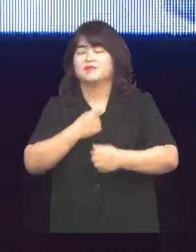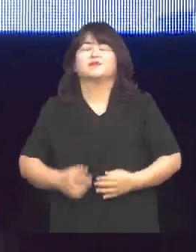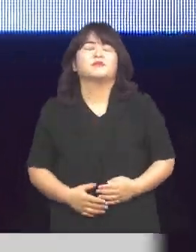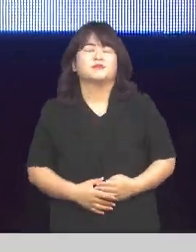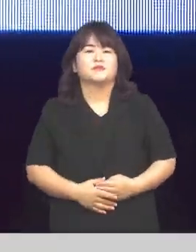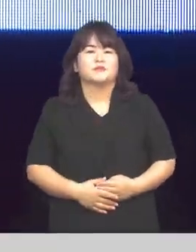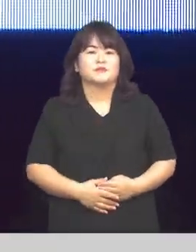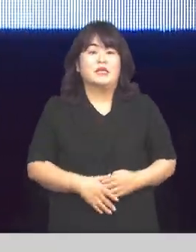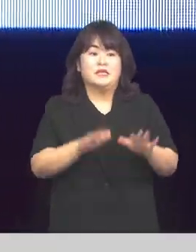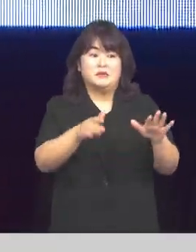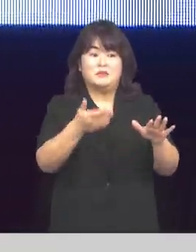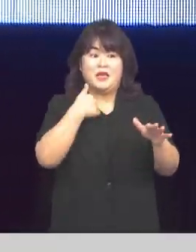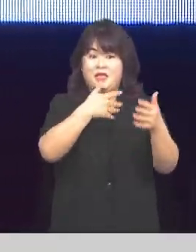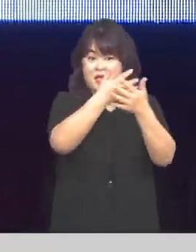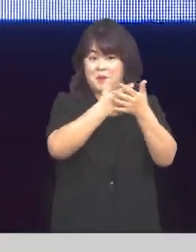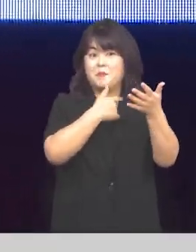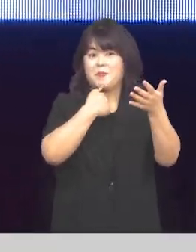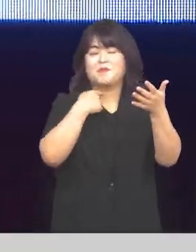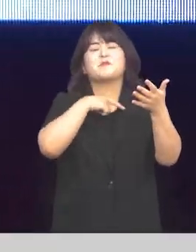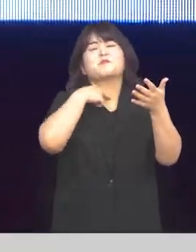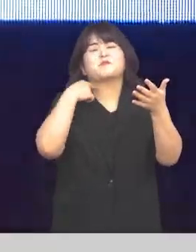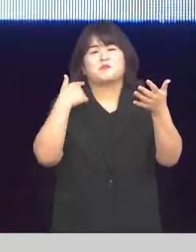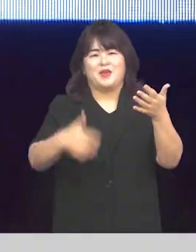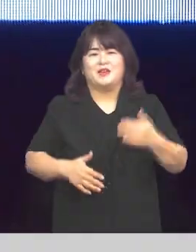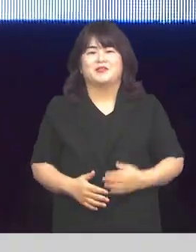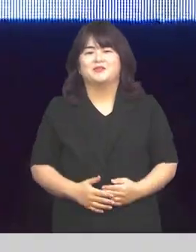하겠습니다. 지금까지 이런 영화제는 없었다.